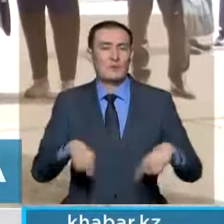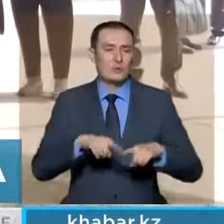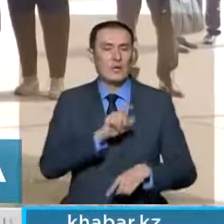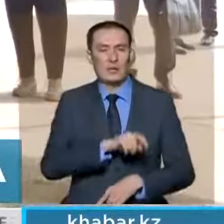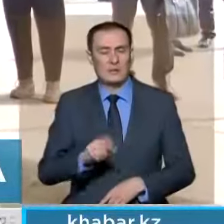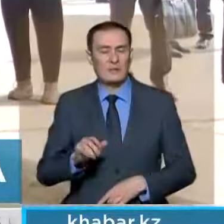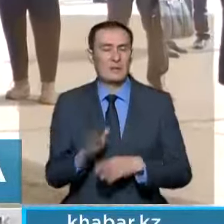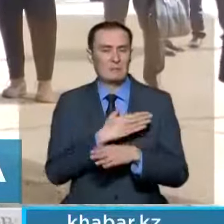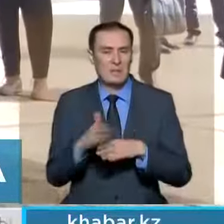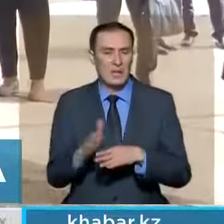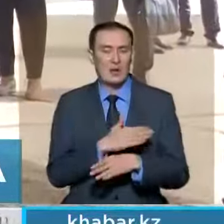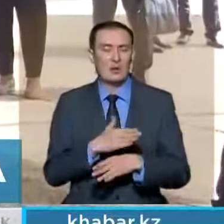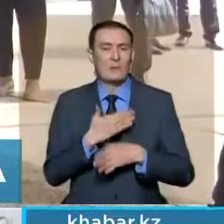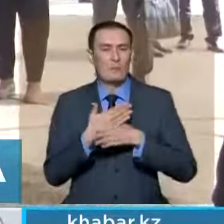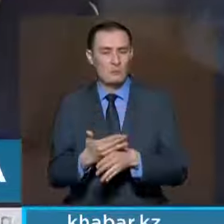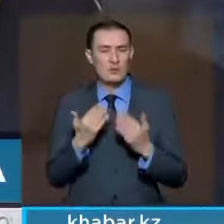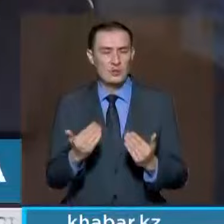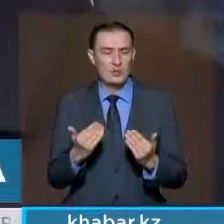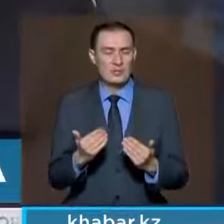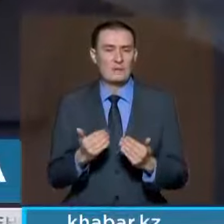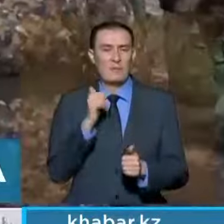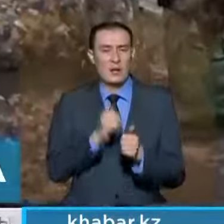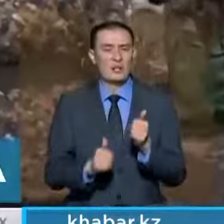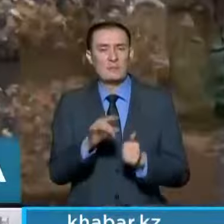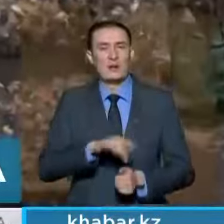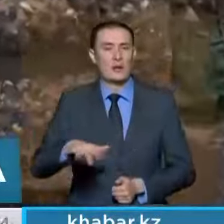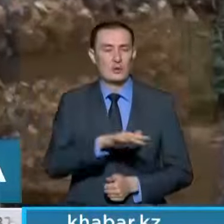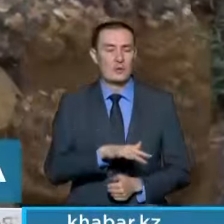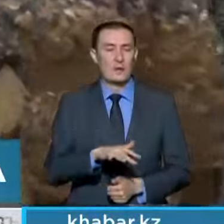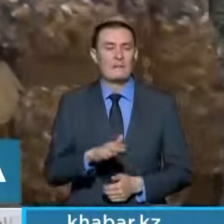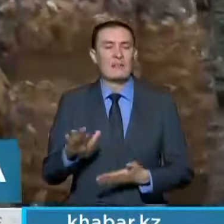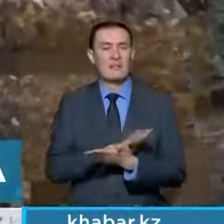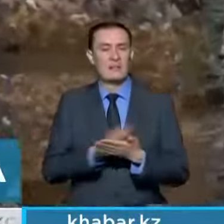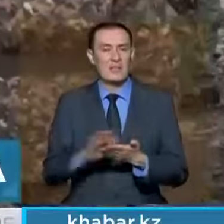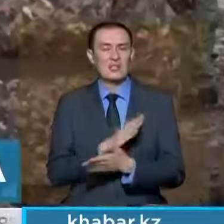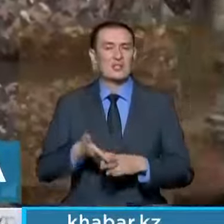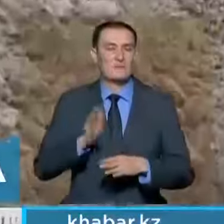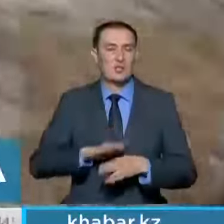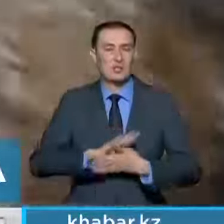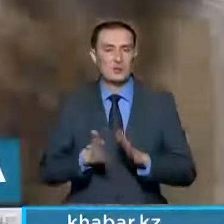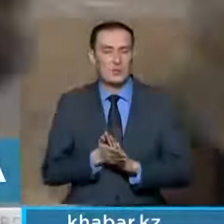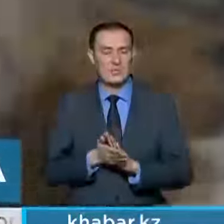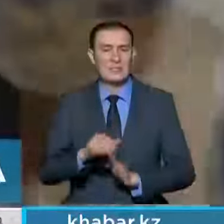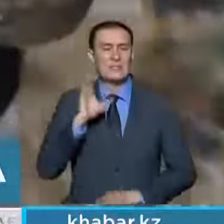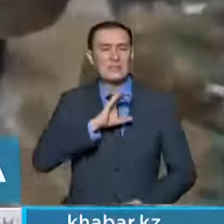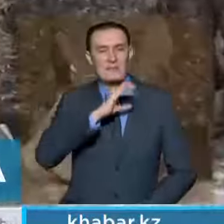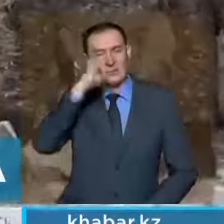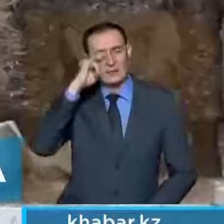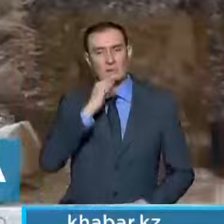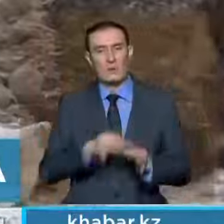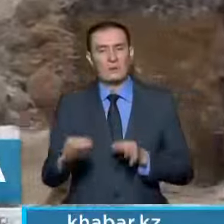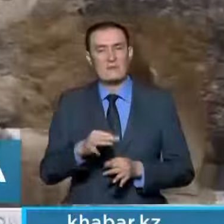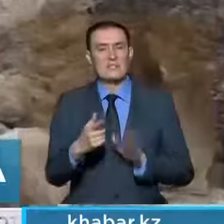люди распределяют эту гуманитарную помощь по районам. Отмечу, в ликвидации чрезвычайной ситуации в СКО задействовано